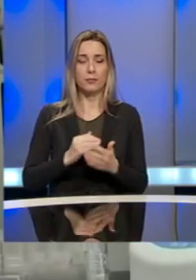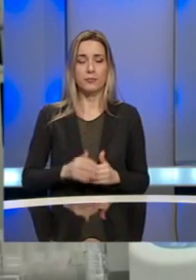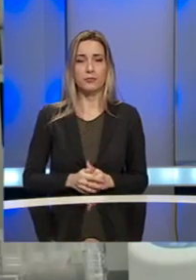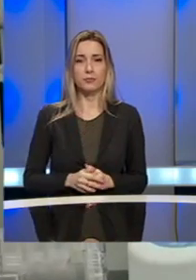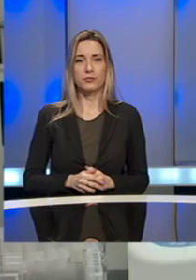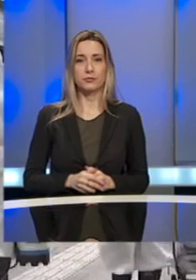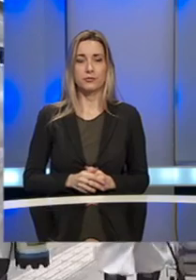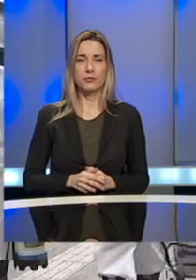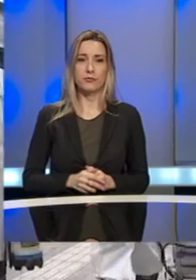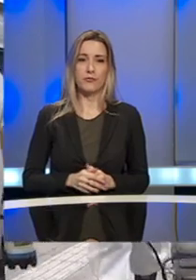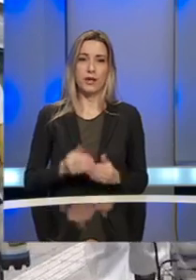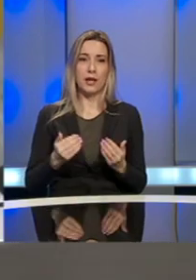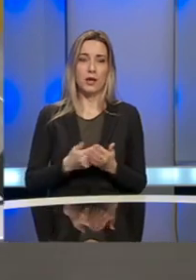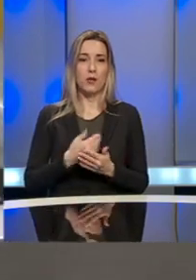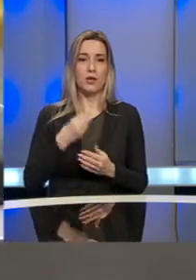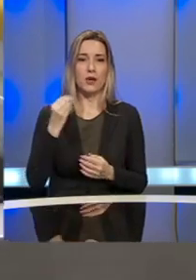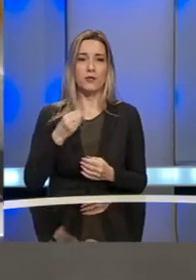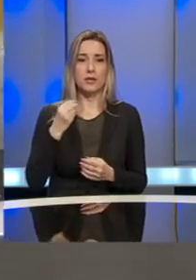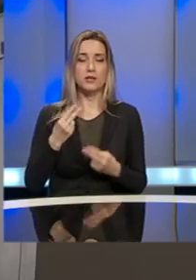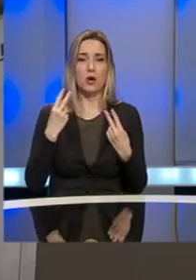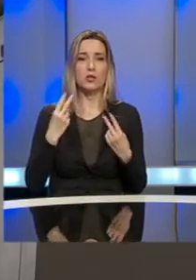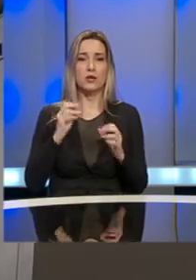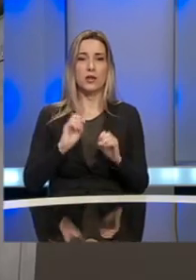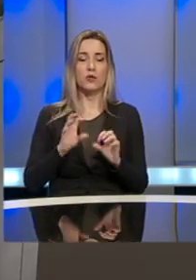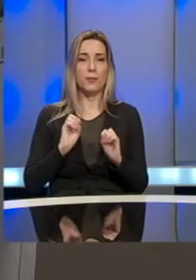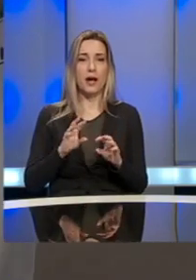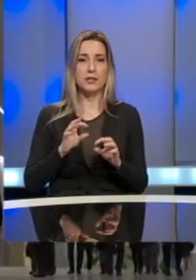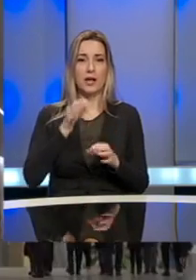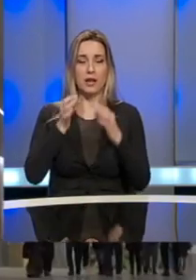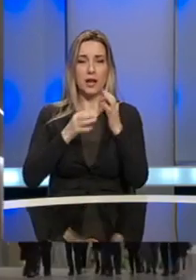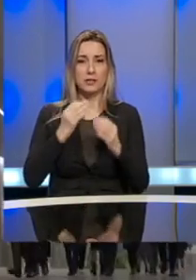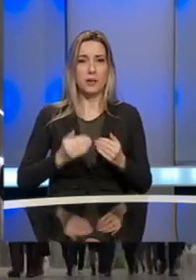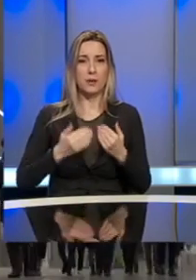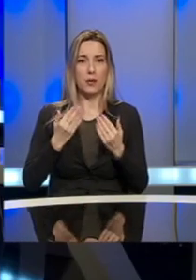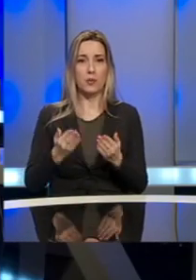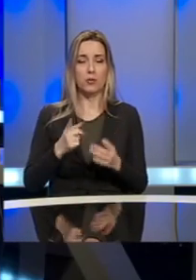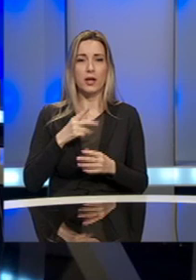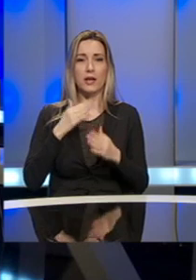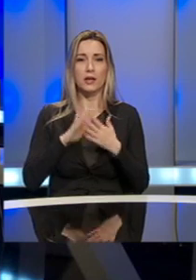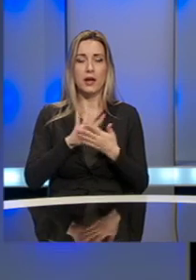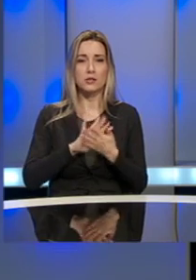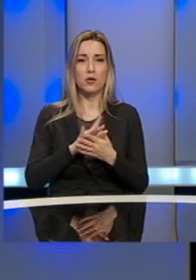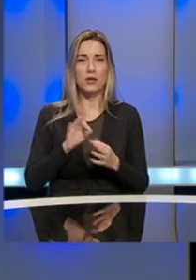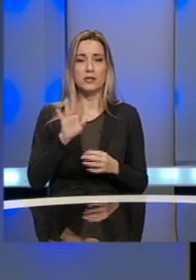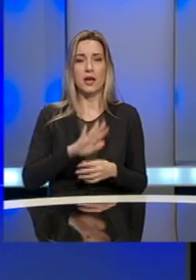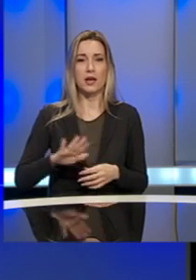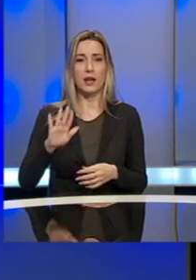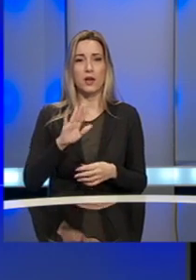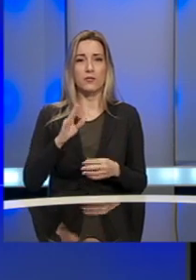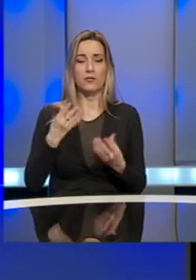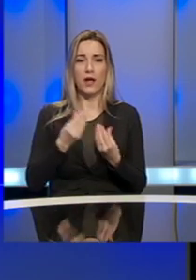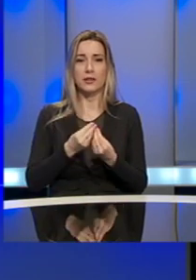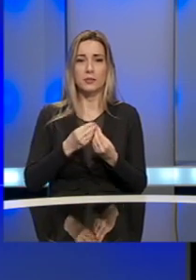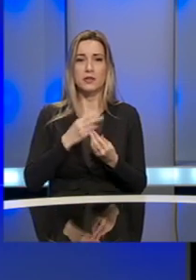koronavirusa. Najnovije vijesti, osnovne informacije, analize, preporuke i razgovori sa relevantnim